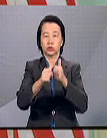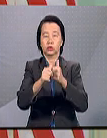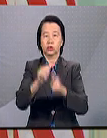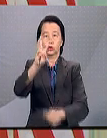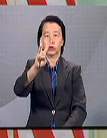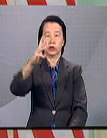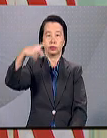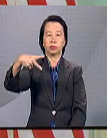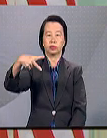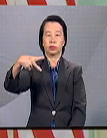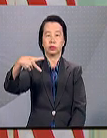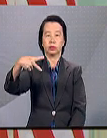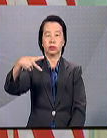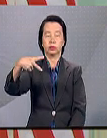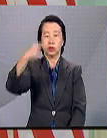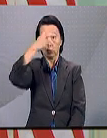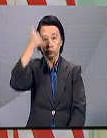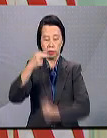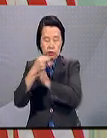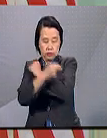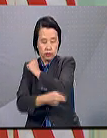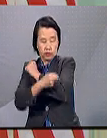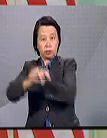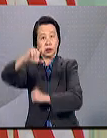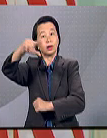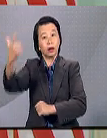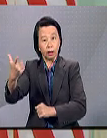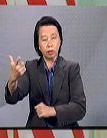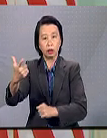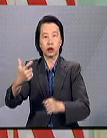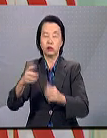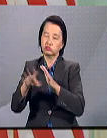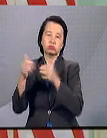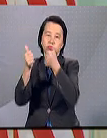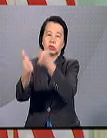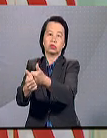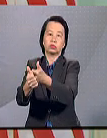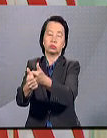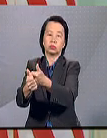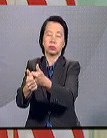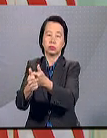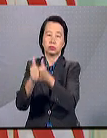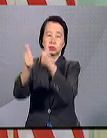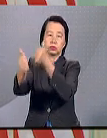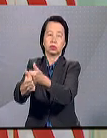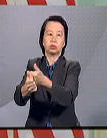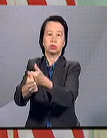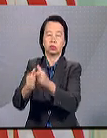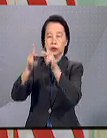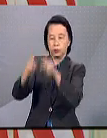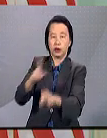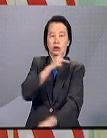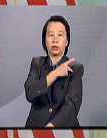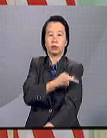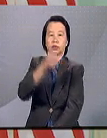wilayah persekutuan. Kerana negeri-negeri lain seperti kita tahu adalah tertakluk kepada pihak